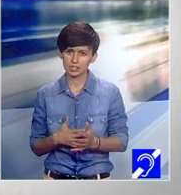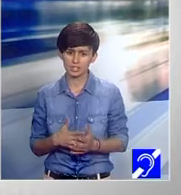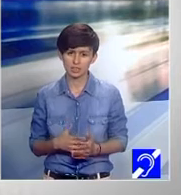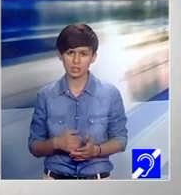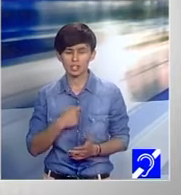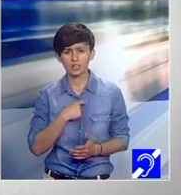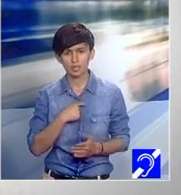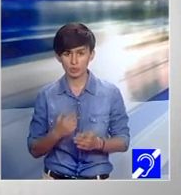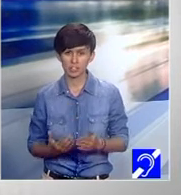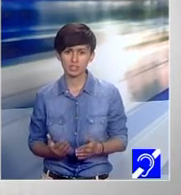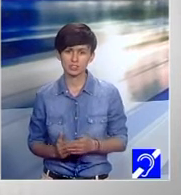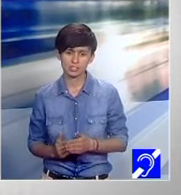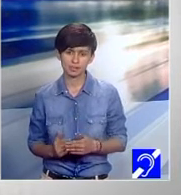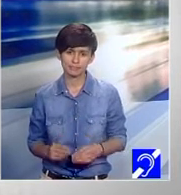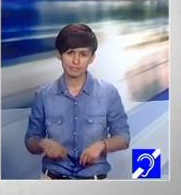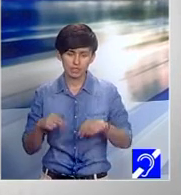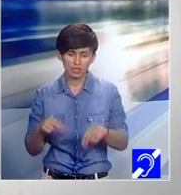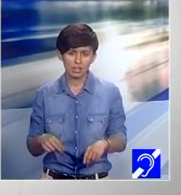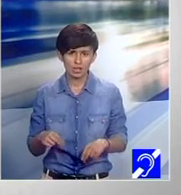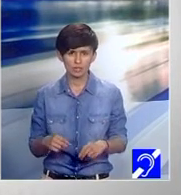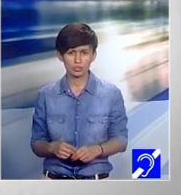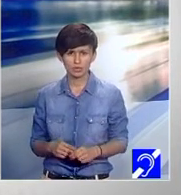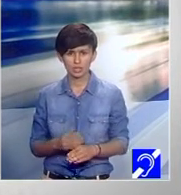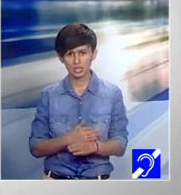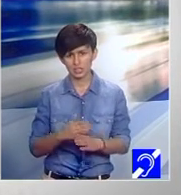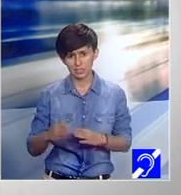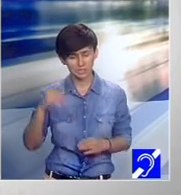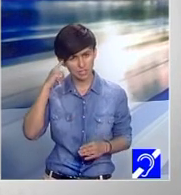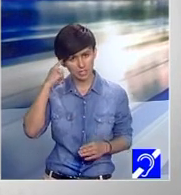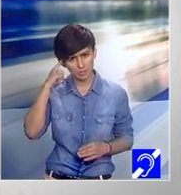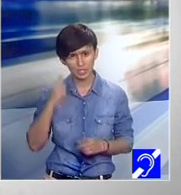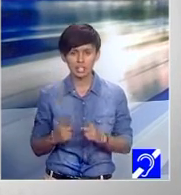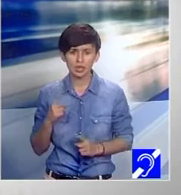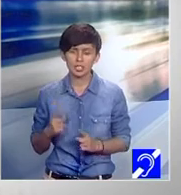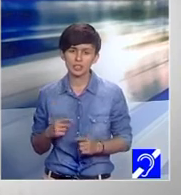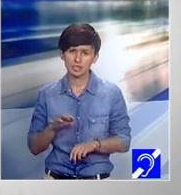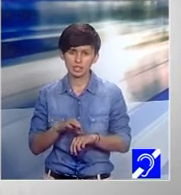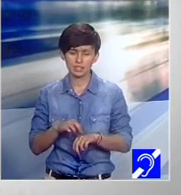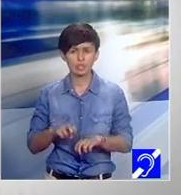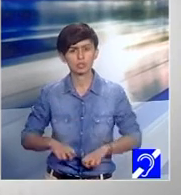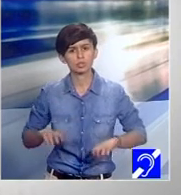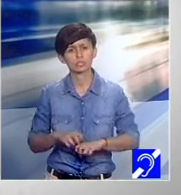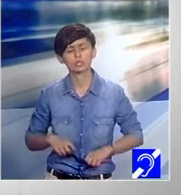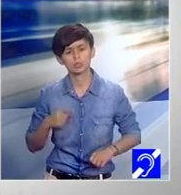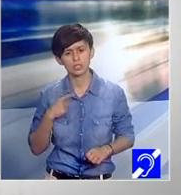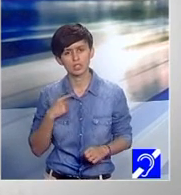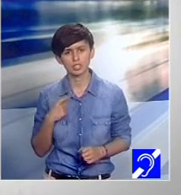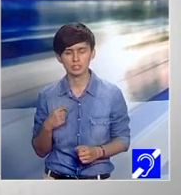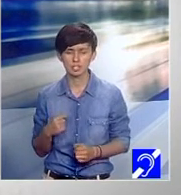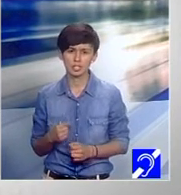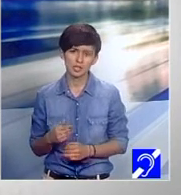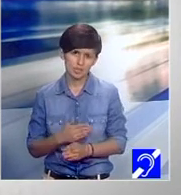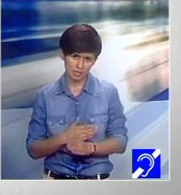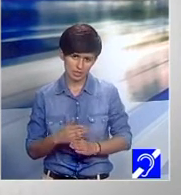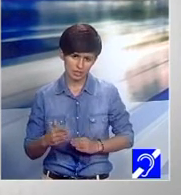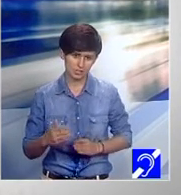retardat mental, cu atât mai grav cu cât diagnosticul se pune mai târziu. Și de ce spun asta? Fenilcetonuria este o boală care